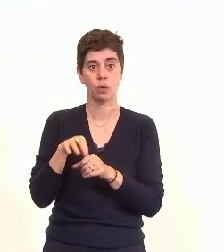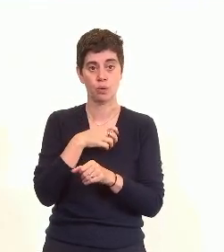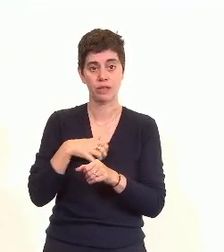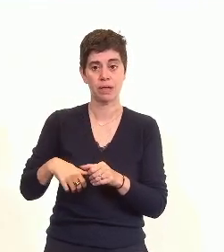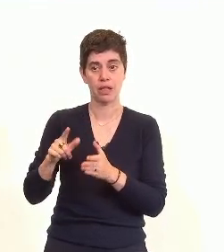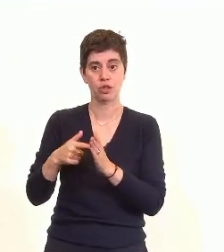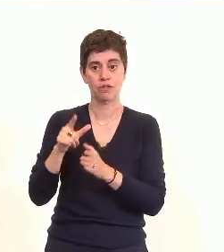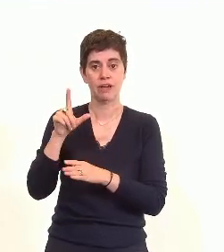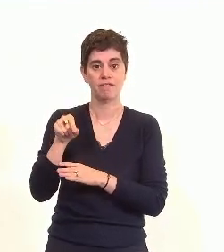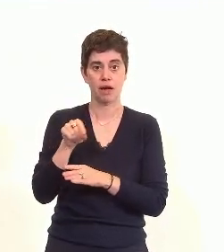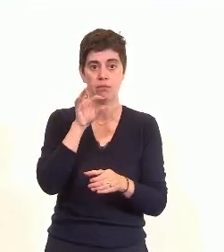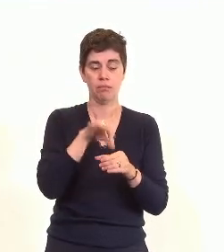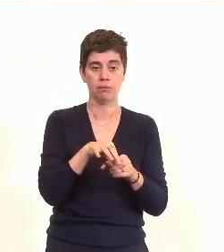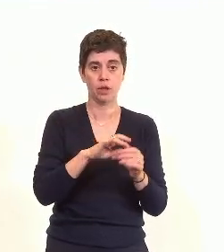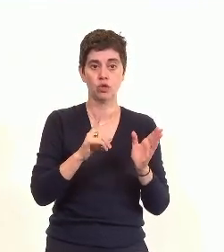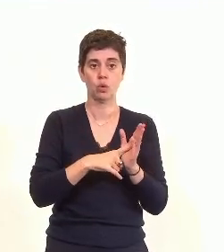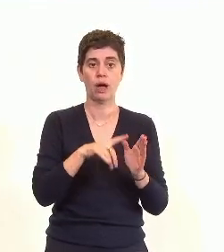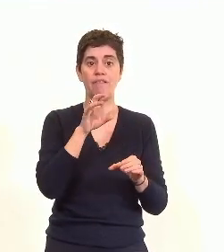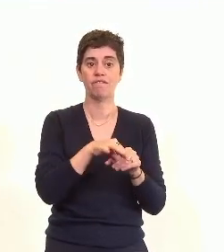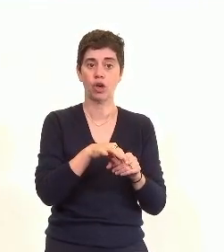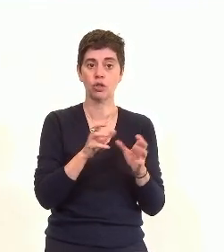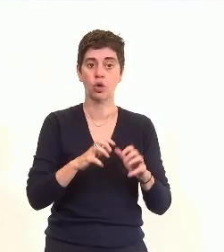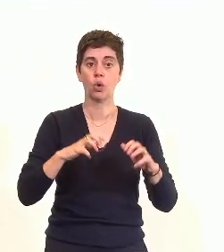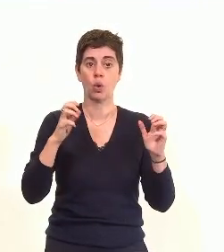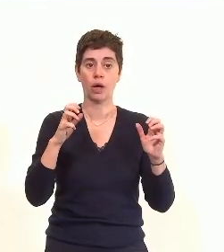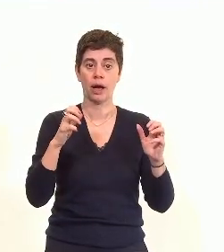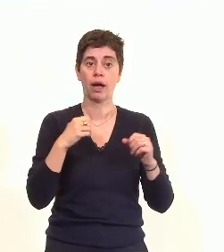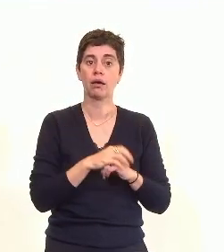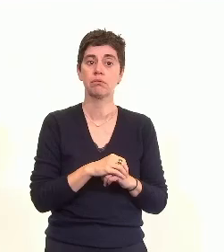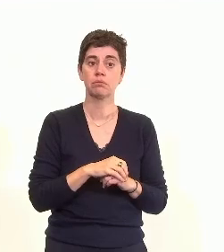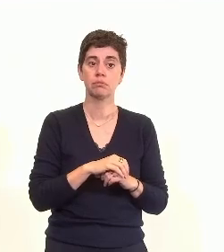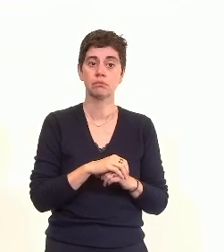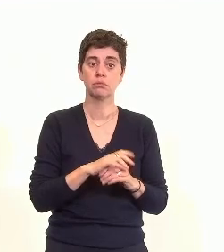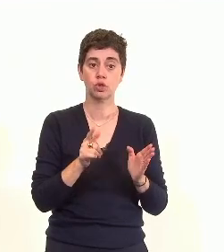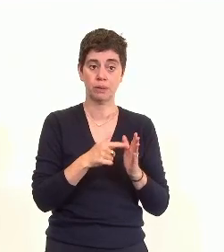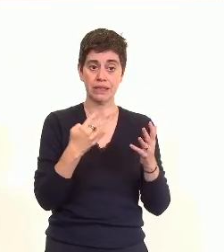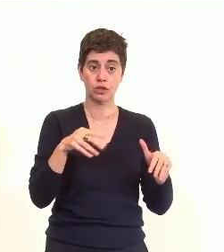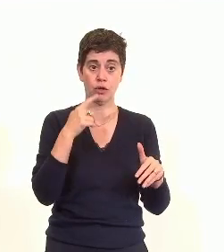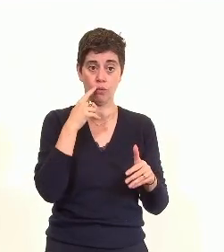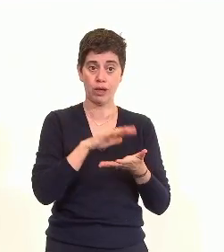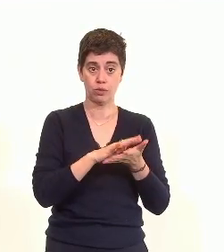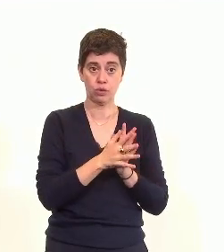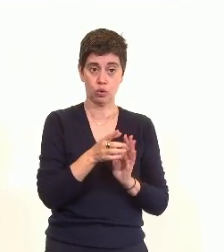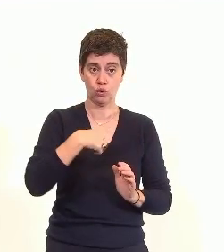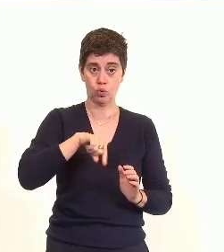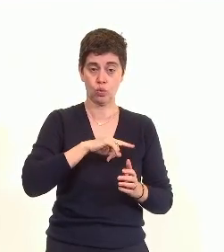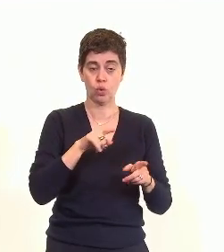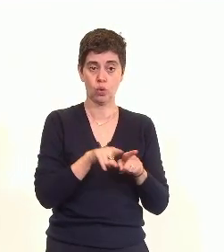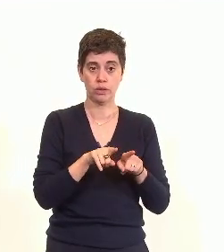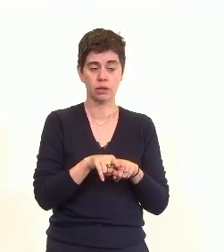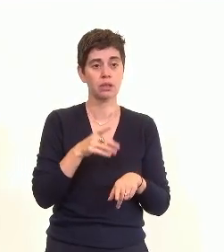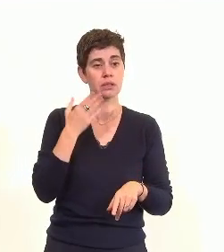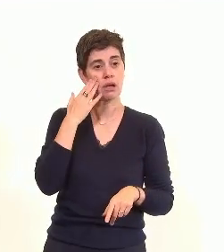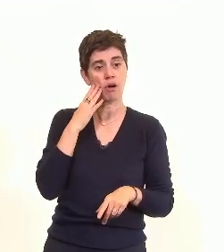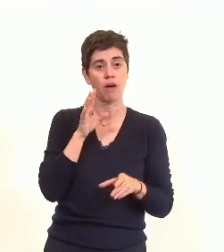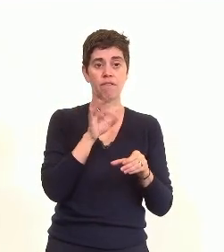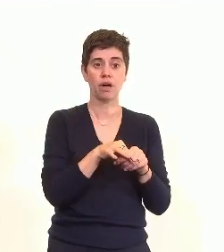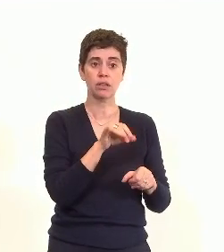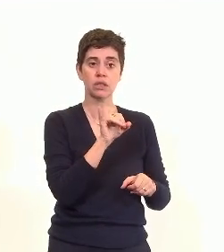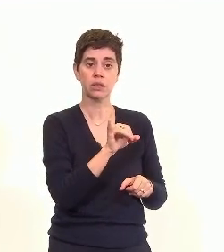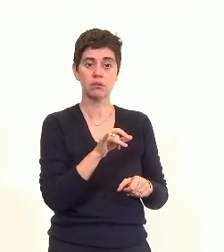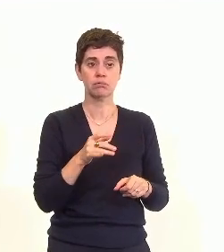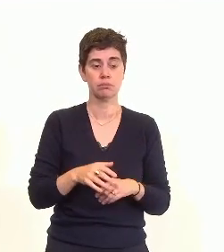était le sujet du congrès 2019 de Nous aussi, pour savoir comment voter et qui pouvait voter.